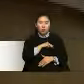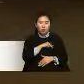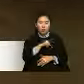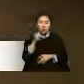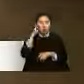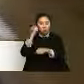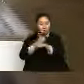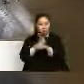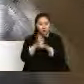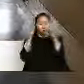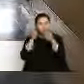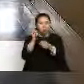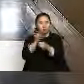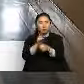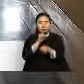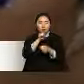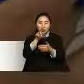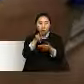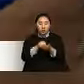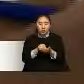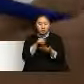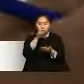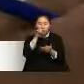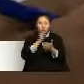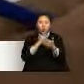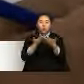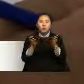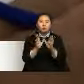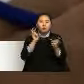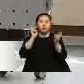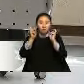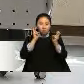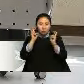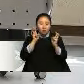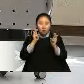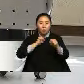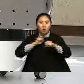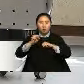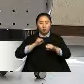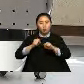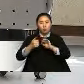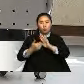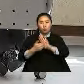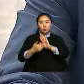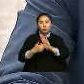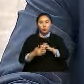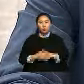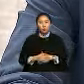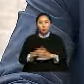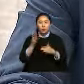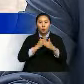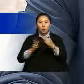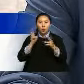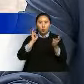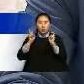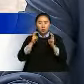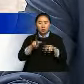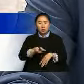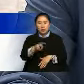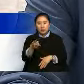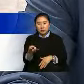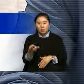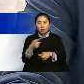용역의 방향성에 문제를 제기하는 등 양평공사를 둘러싼 활동에 제동을 거는 모양새입니다. 양평공사 공단 전환을